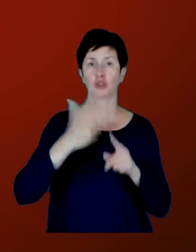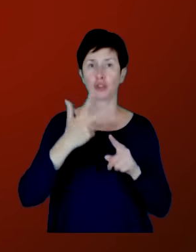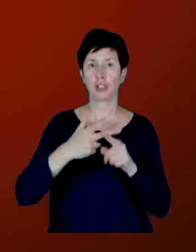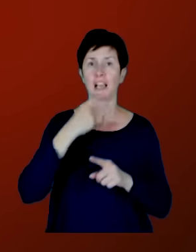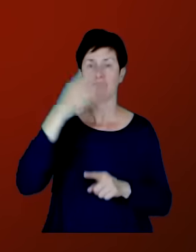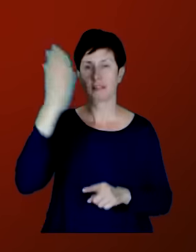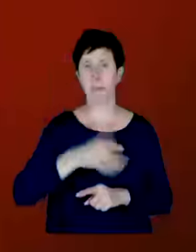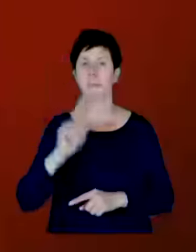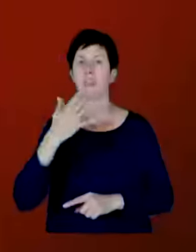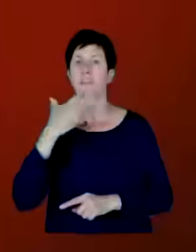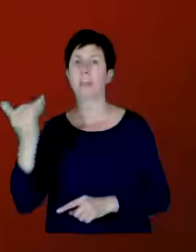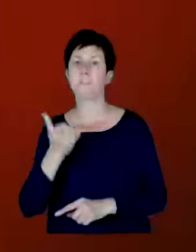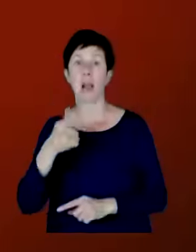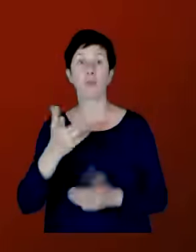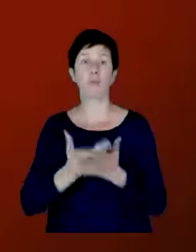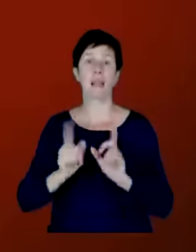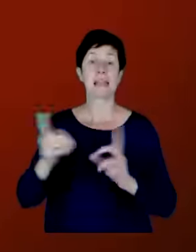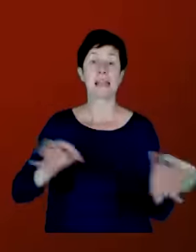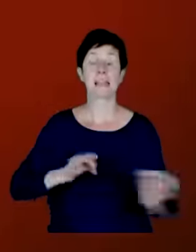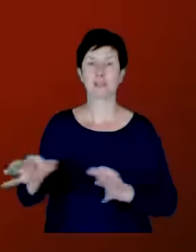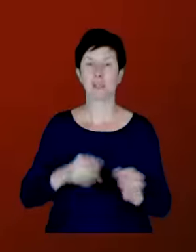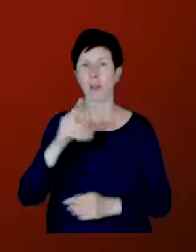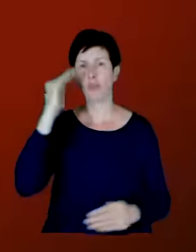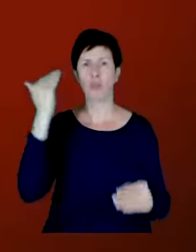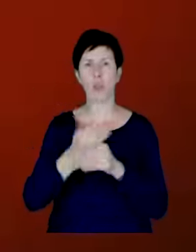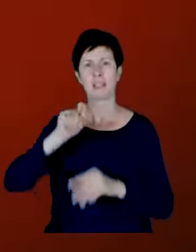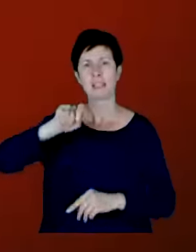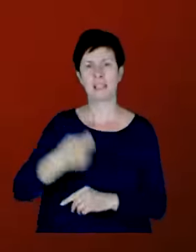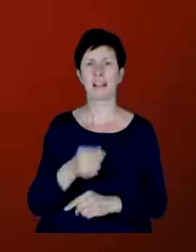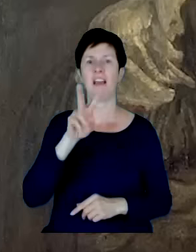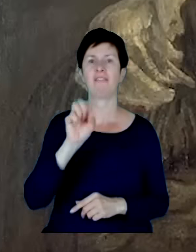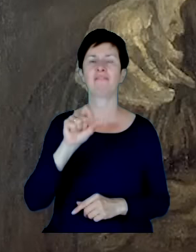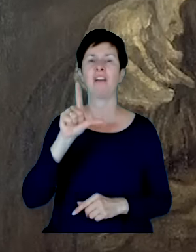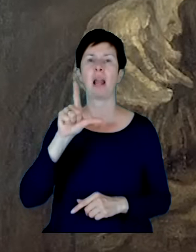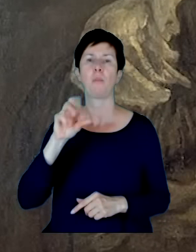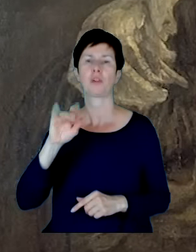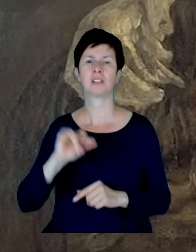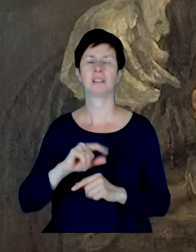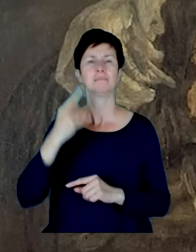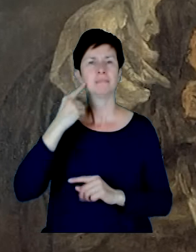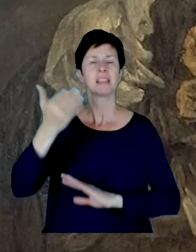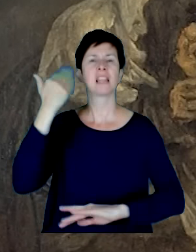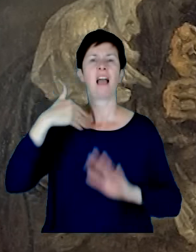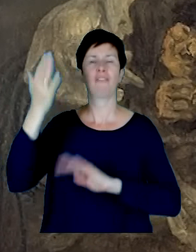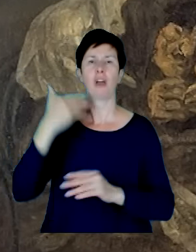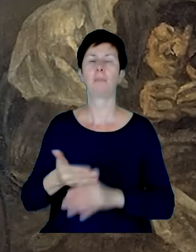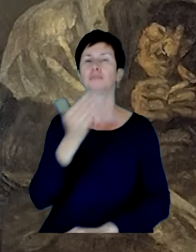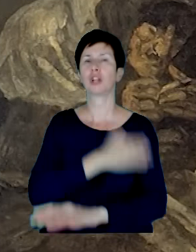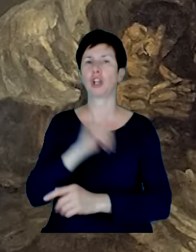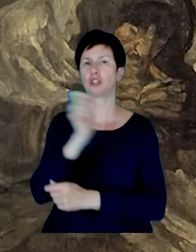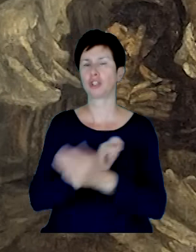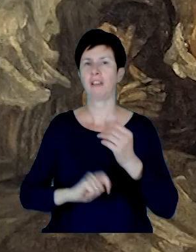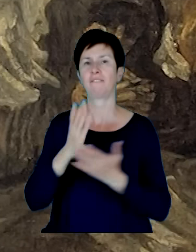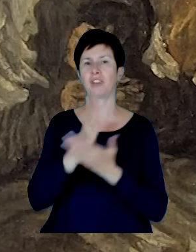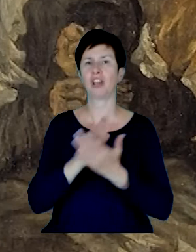zupełnie inna historia noc Ta zwana jest nocą walpurgii stanowi Echo dawnych przedchrześcijańskich wierzeń germańskich